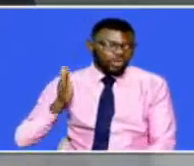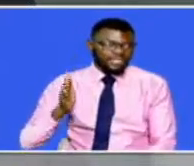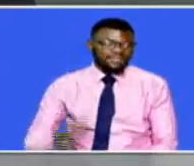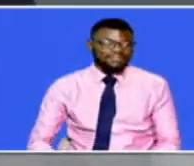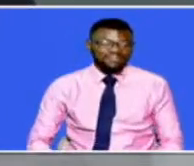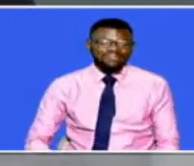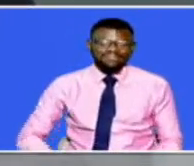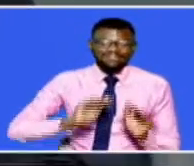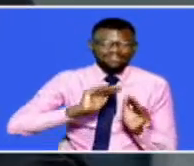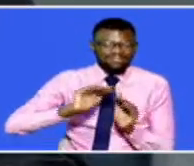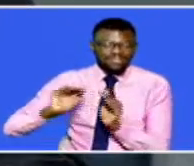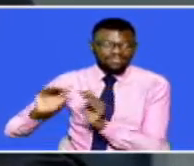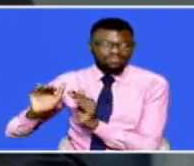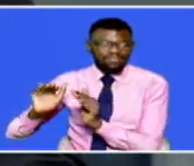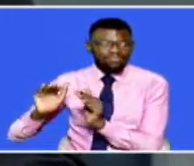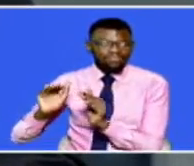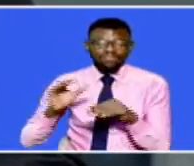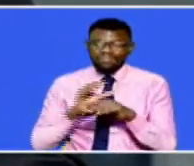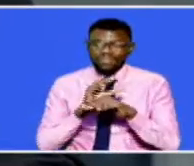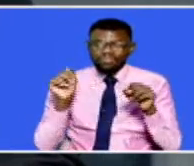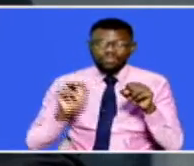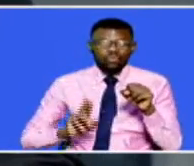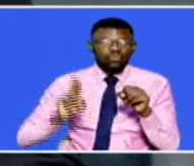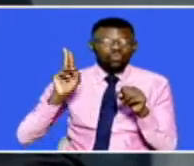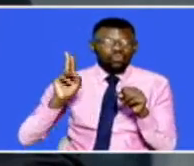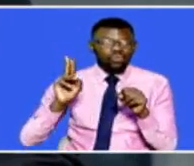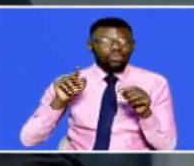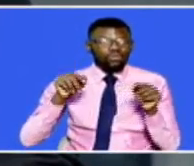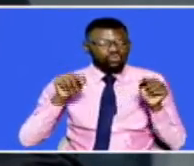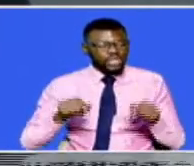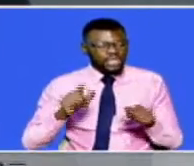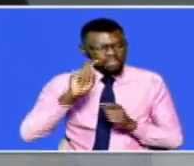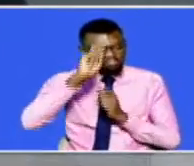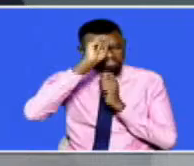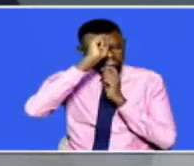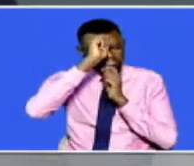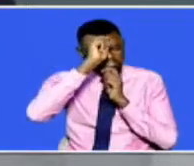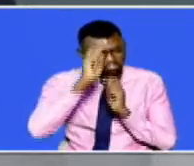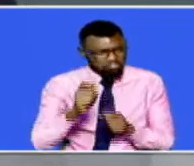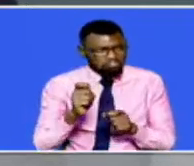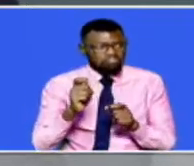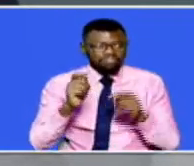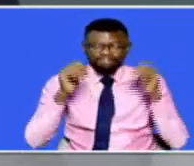Tukiachana na hayo, Rais Uhuru Kenyatta alipewa taadhima na heshima kuu za